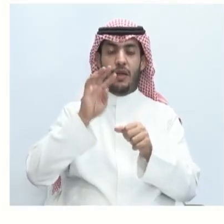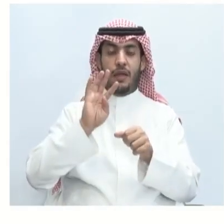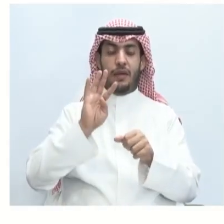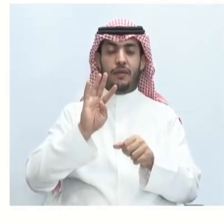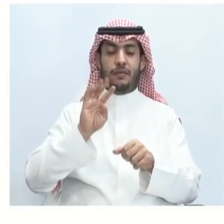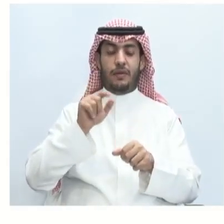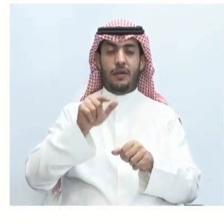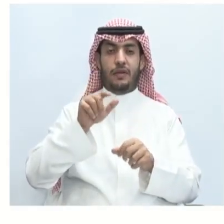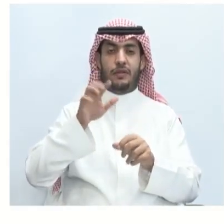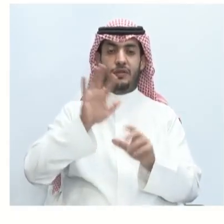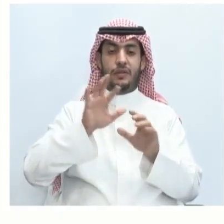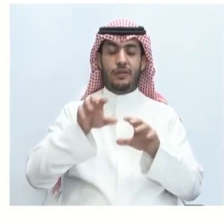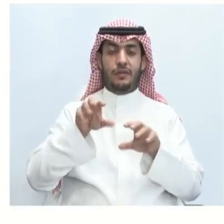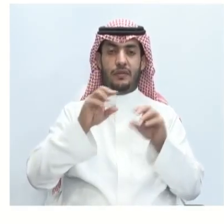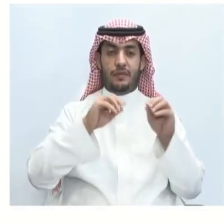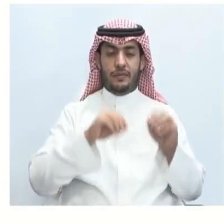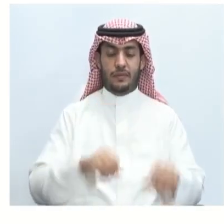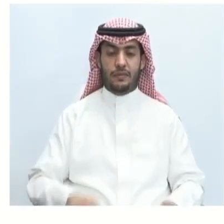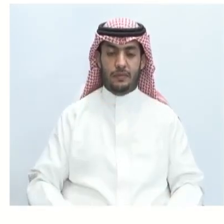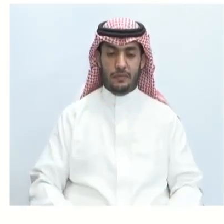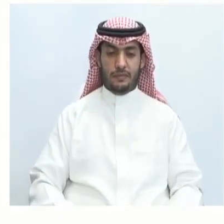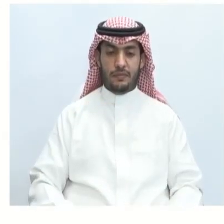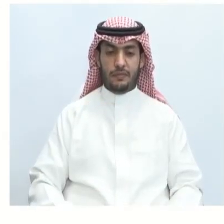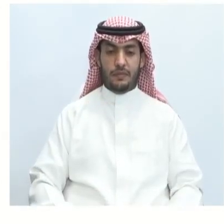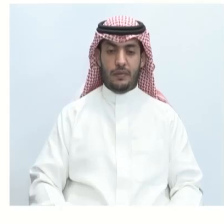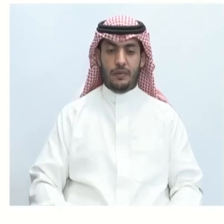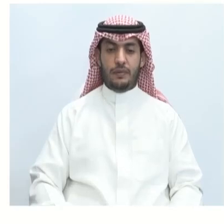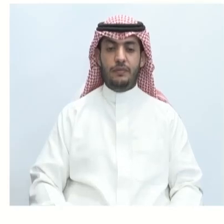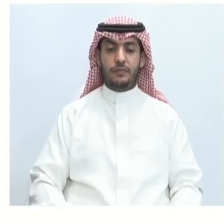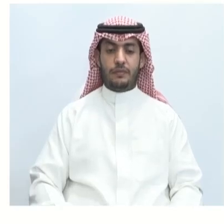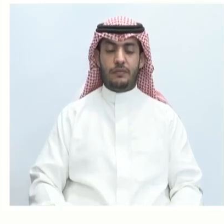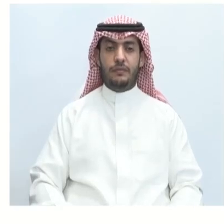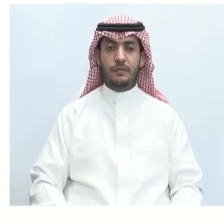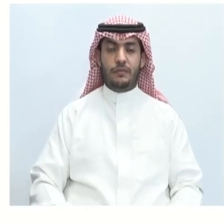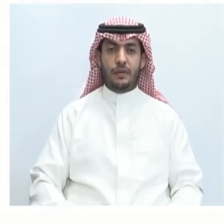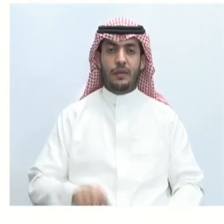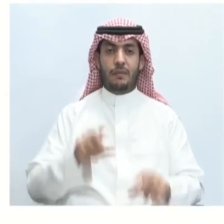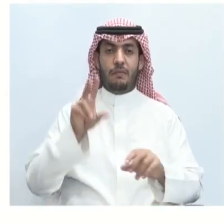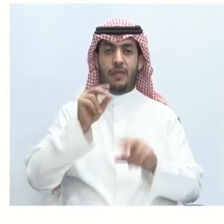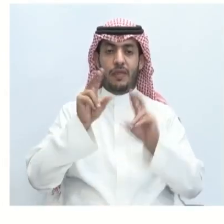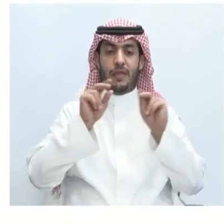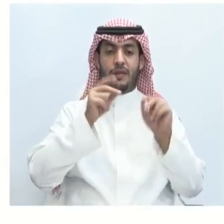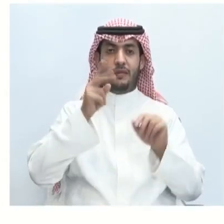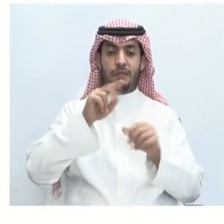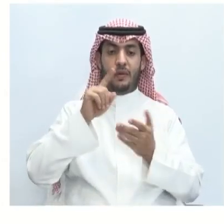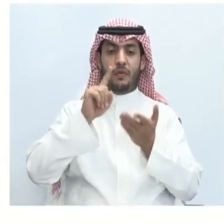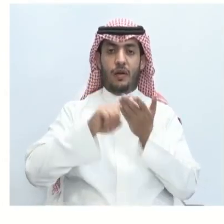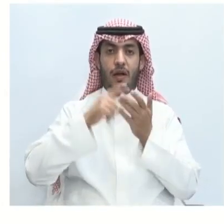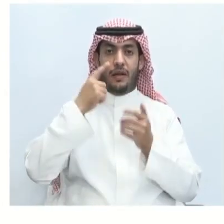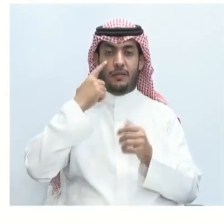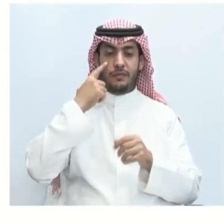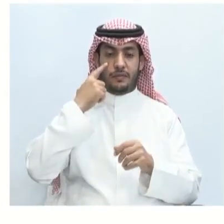اذا بهذا الشكل نكون استعرضنا واياكم هذا المثال ننتقل الى مثال اخر من واقع الحياه